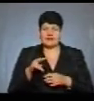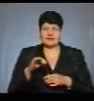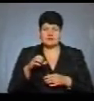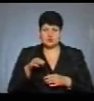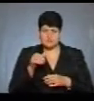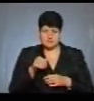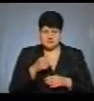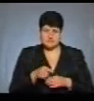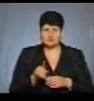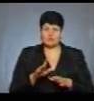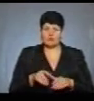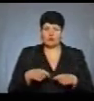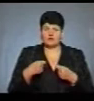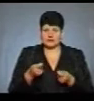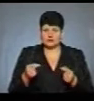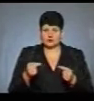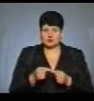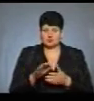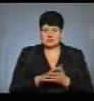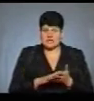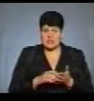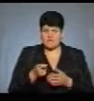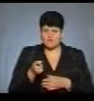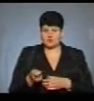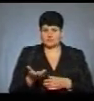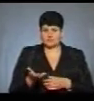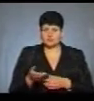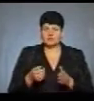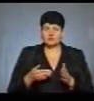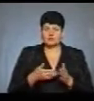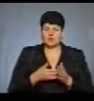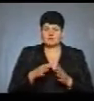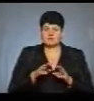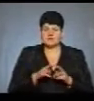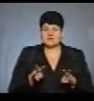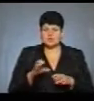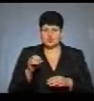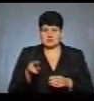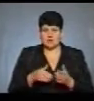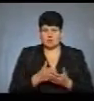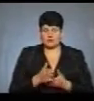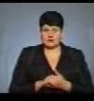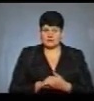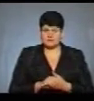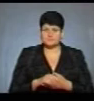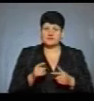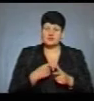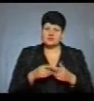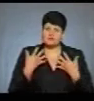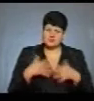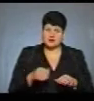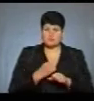щоб подати уточнену заявку до Міністерства соціальної політики. Чи вже